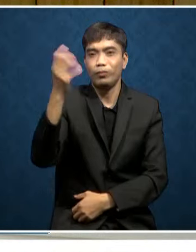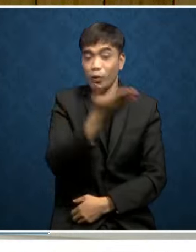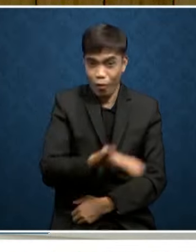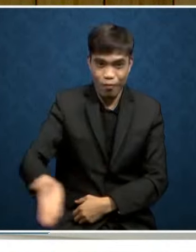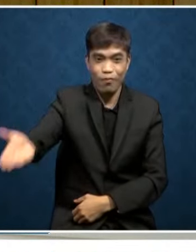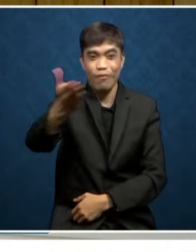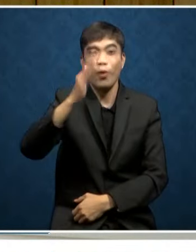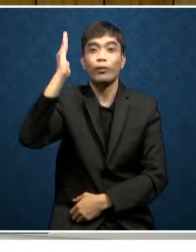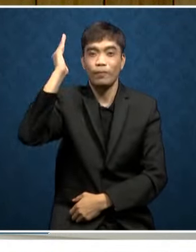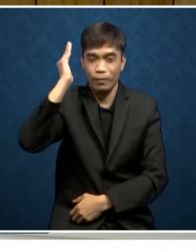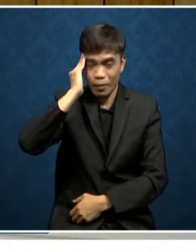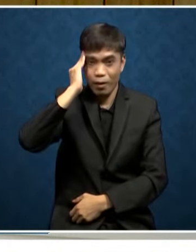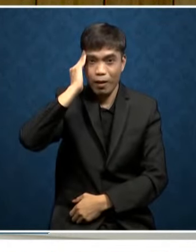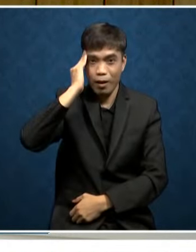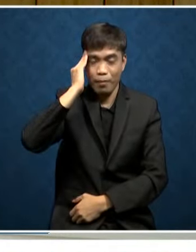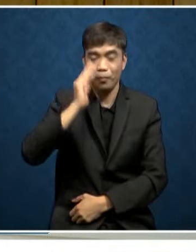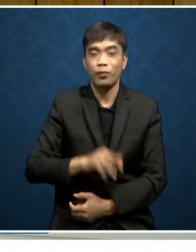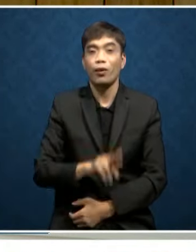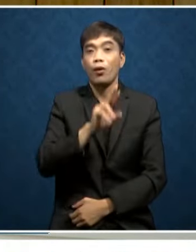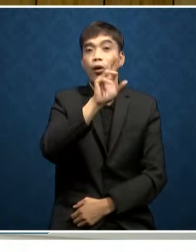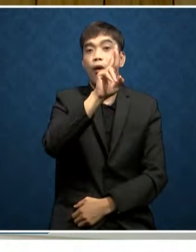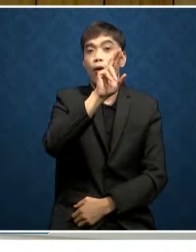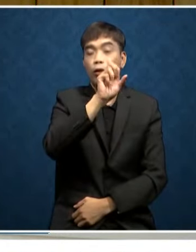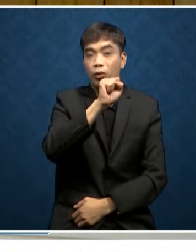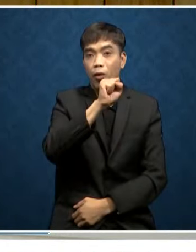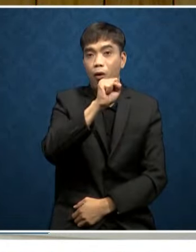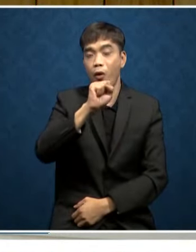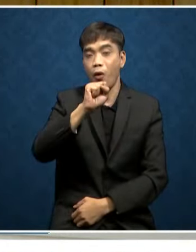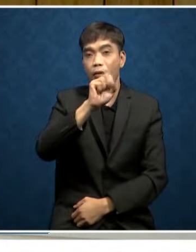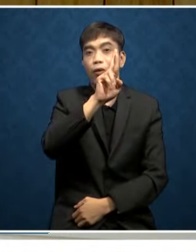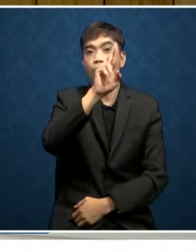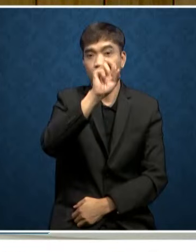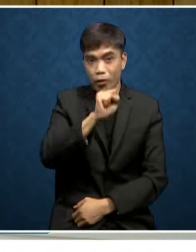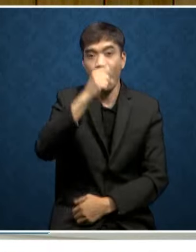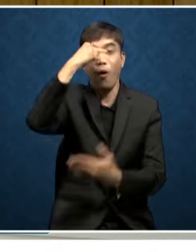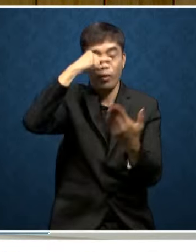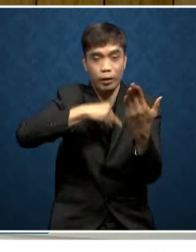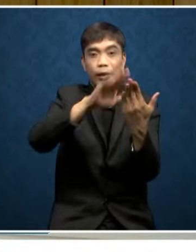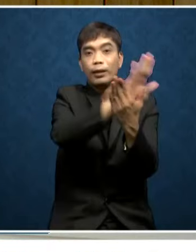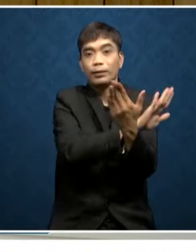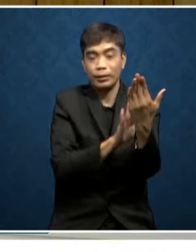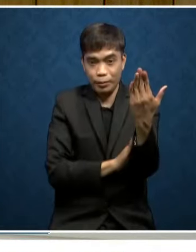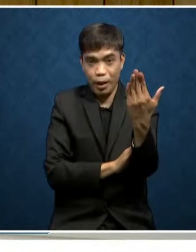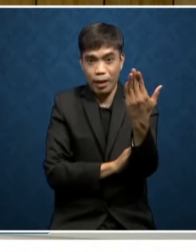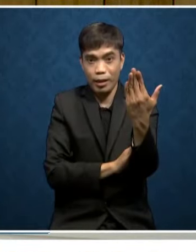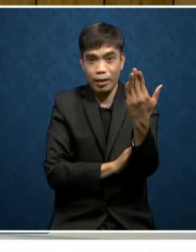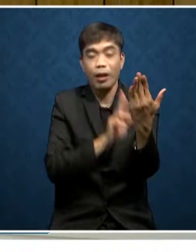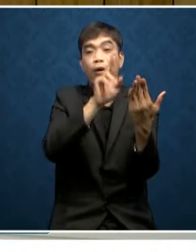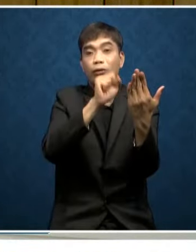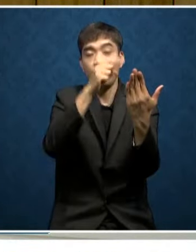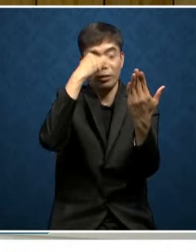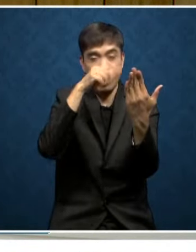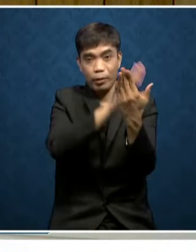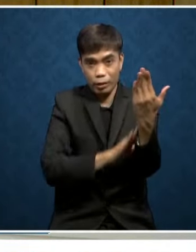ราบอยู่แล้วว่ารัฐสภาไทยในฐานะสมาชิกสหภาพรัฐสภา